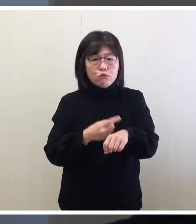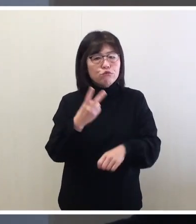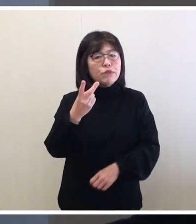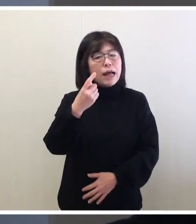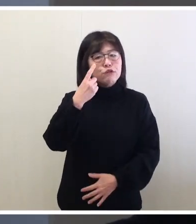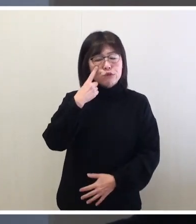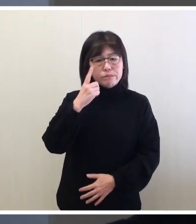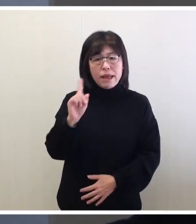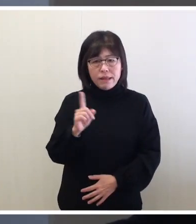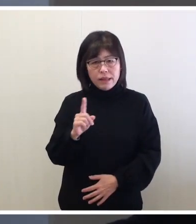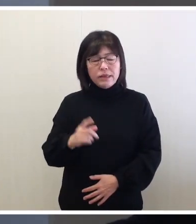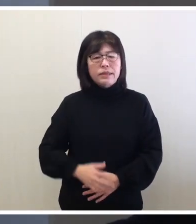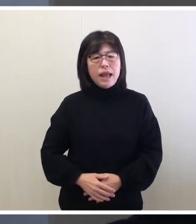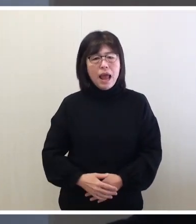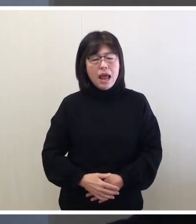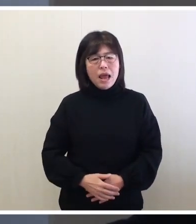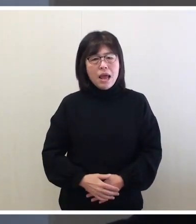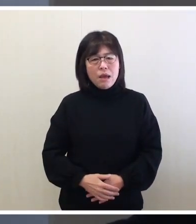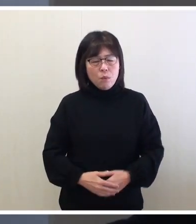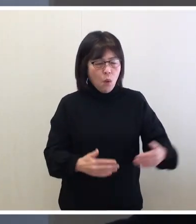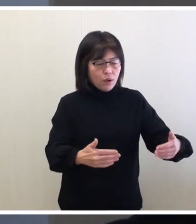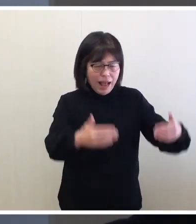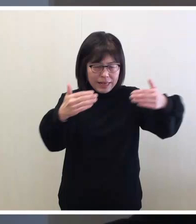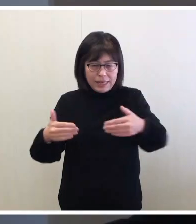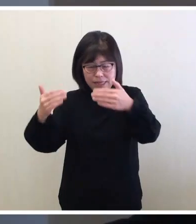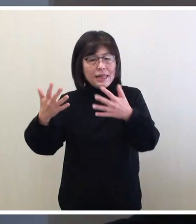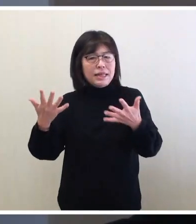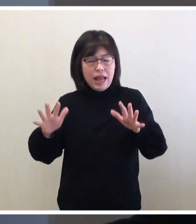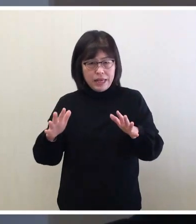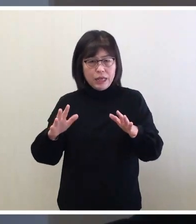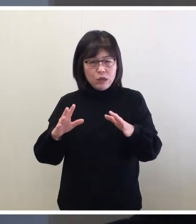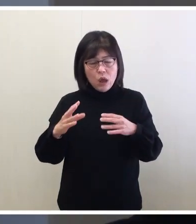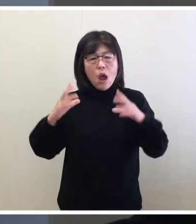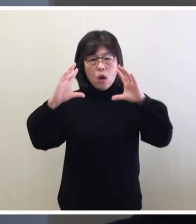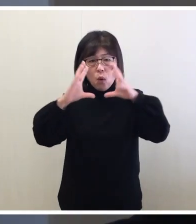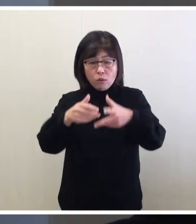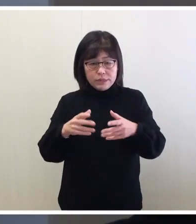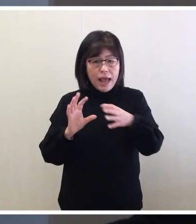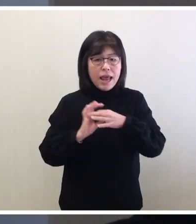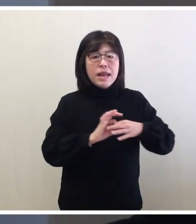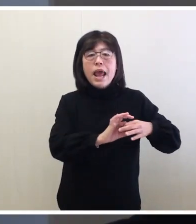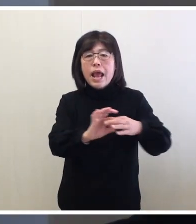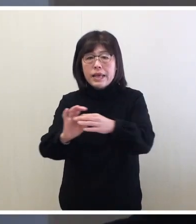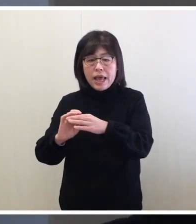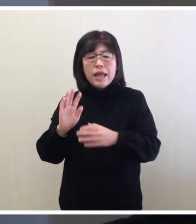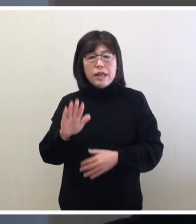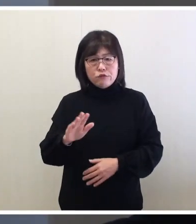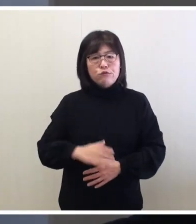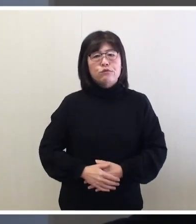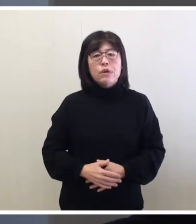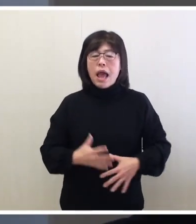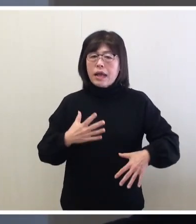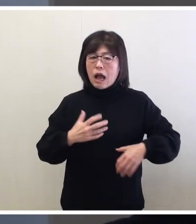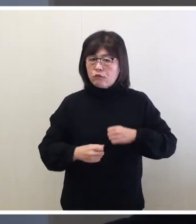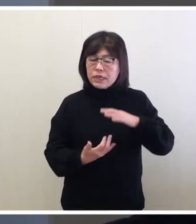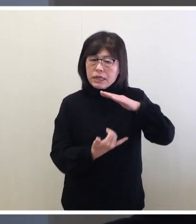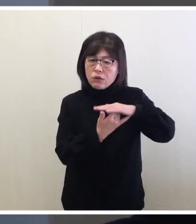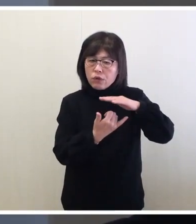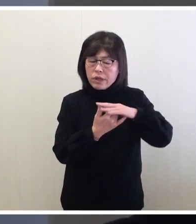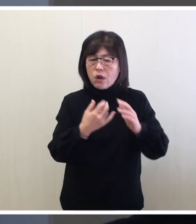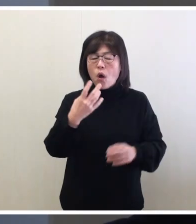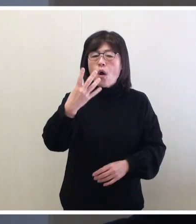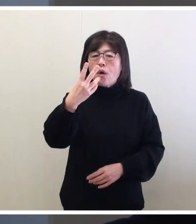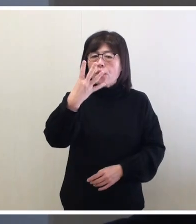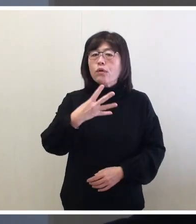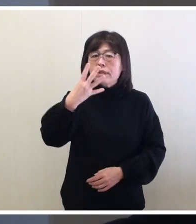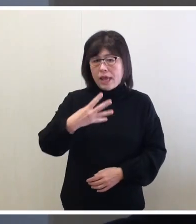特色の2つ目は、垣根のない国際連携交流です。学生定員4000